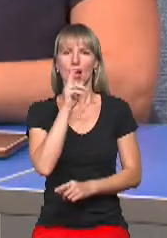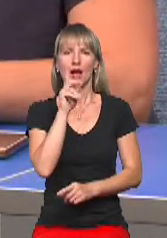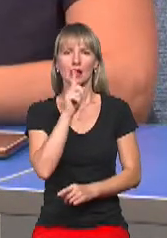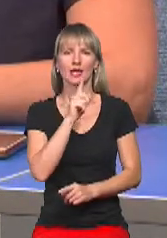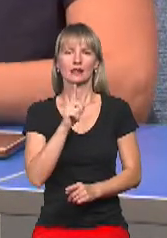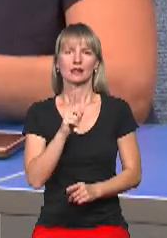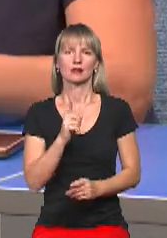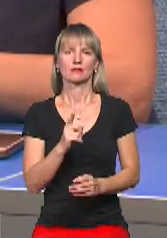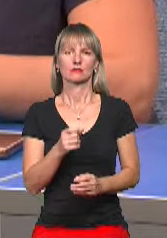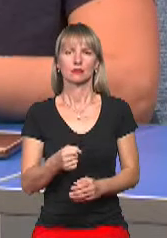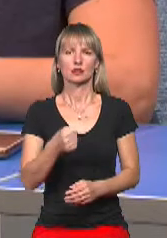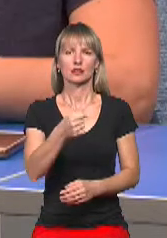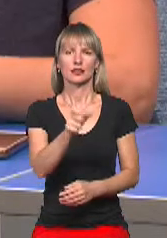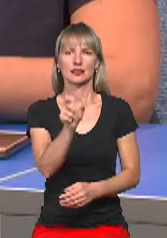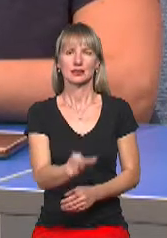посланці.